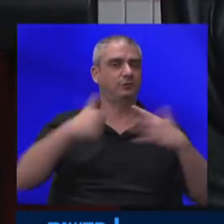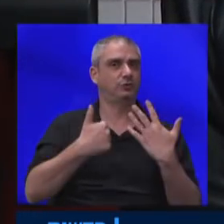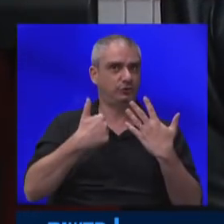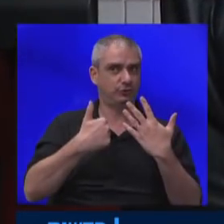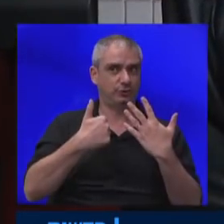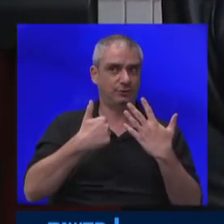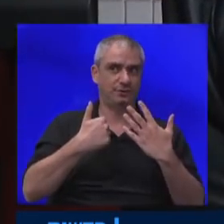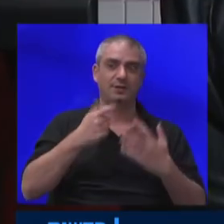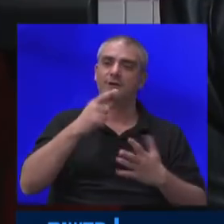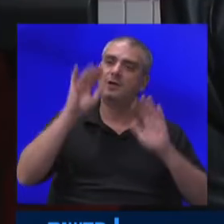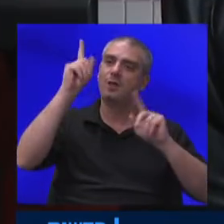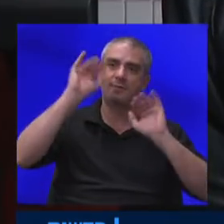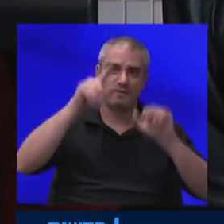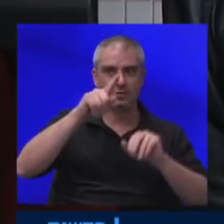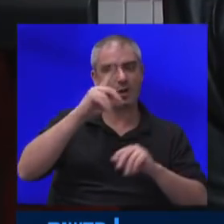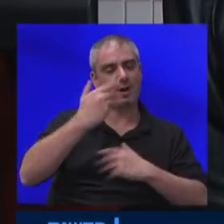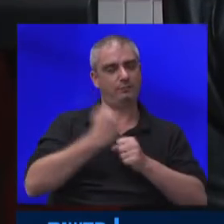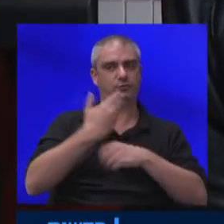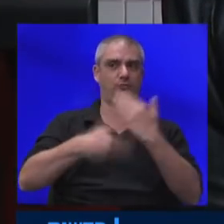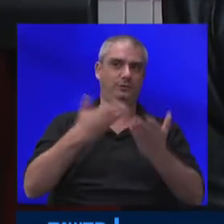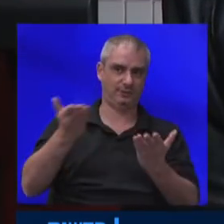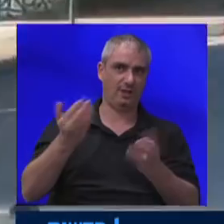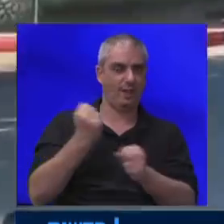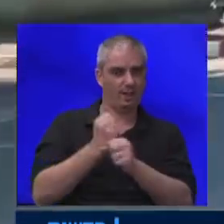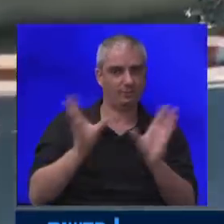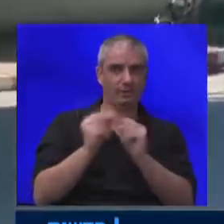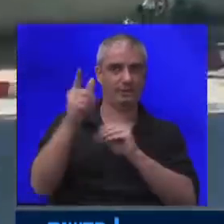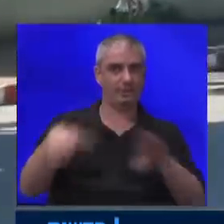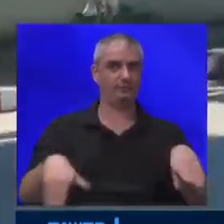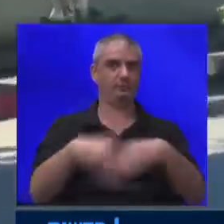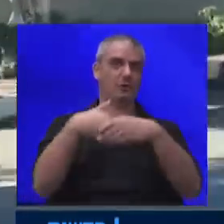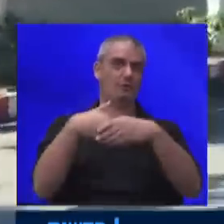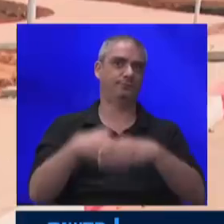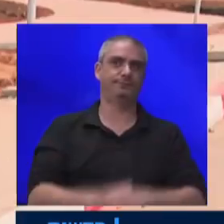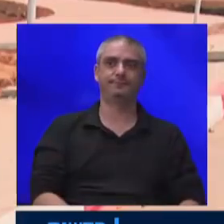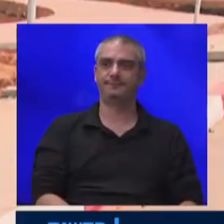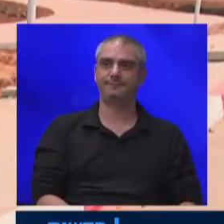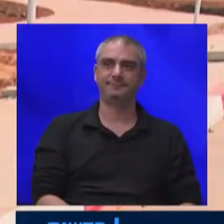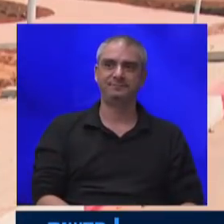him for this step to make the peace with you.